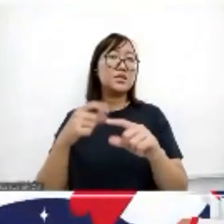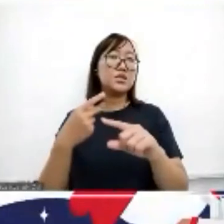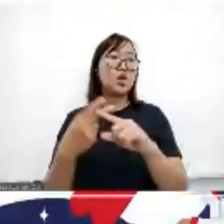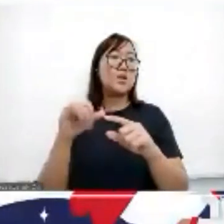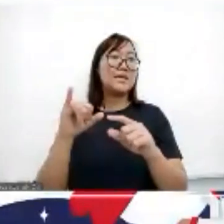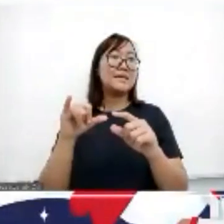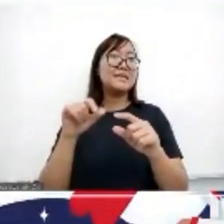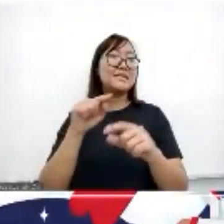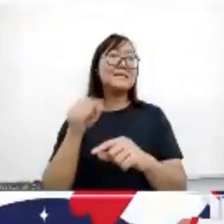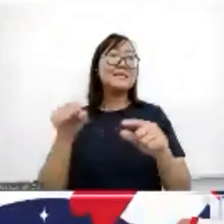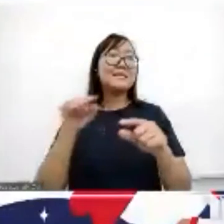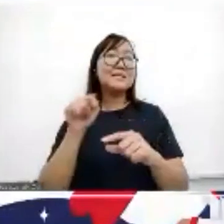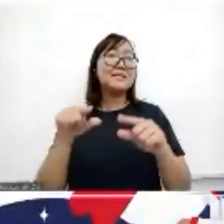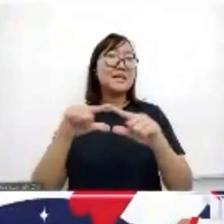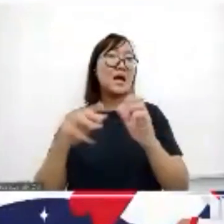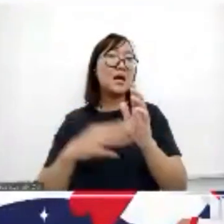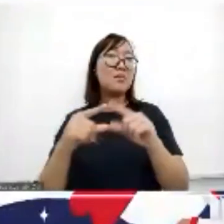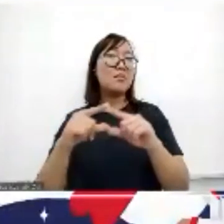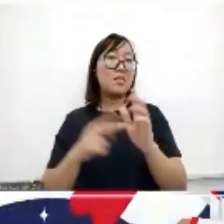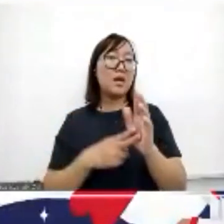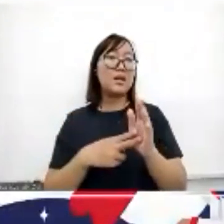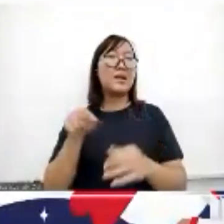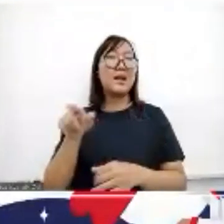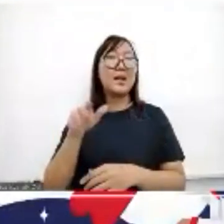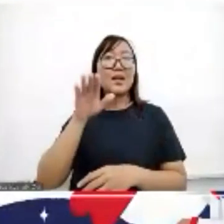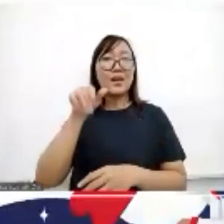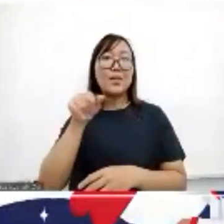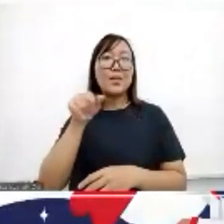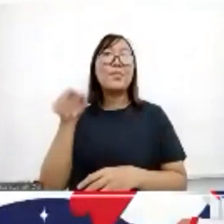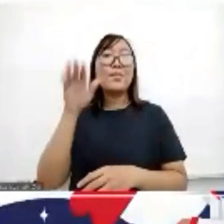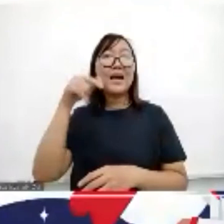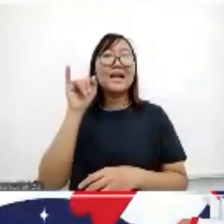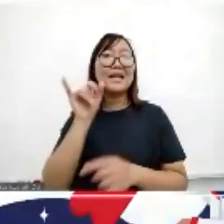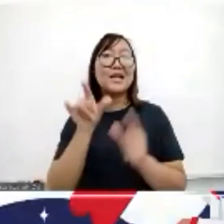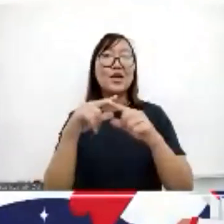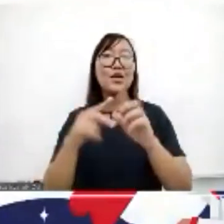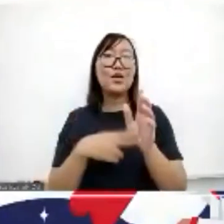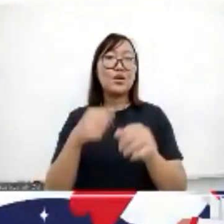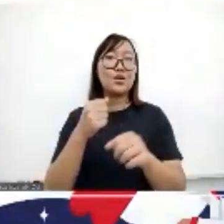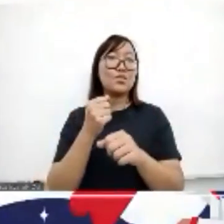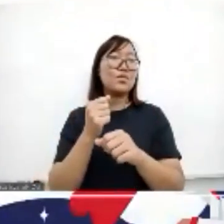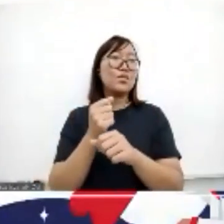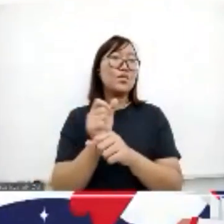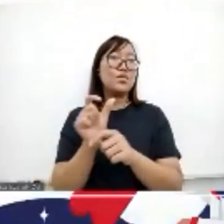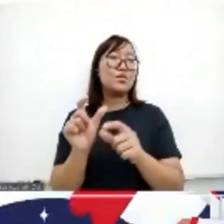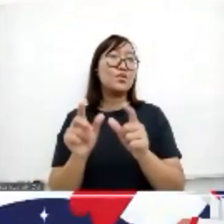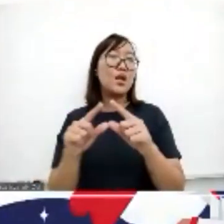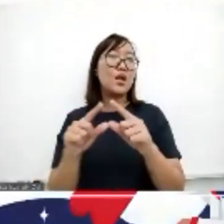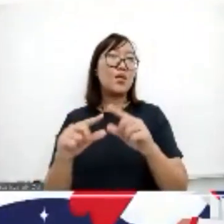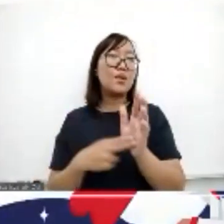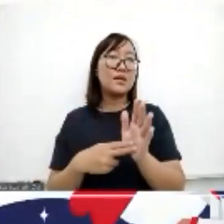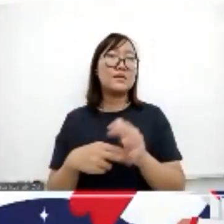ini nanti kita tapi enggak usah dibahas kayaknya Yayan beliau lahir di Madiun 1september